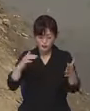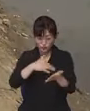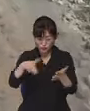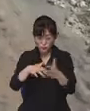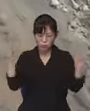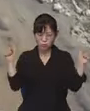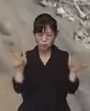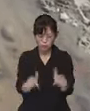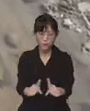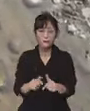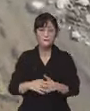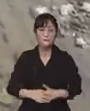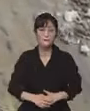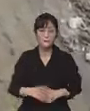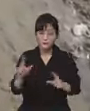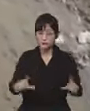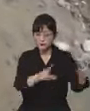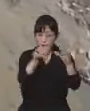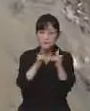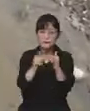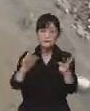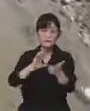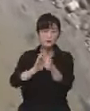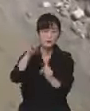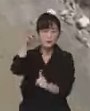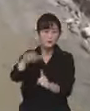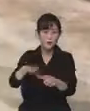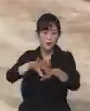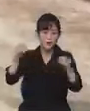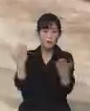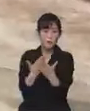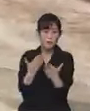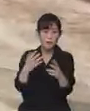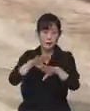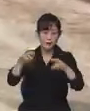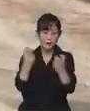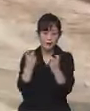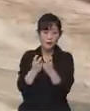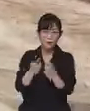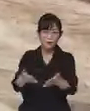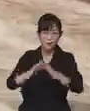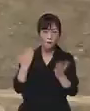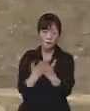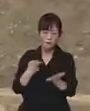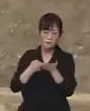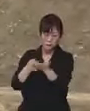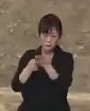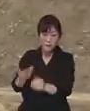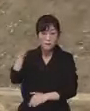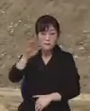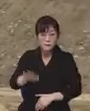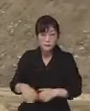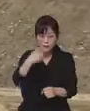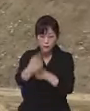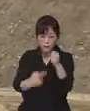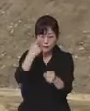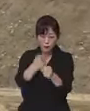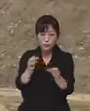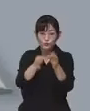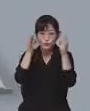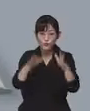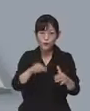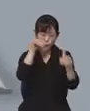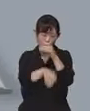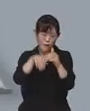줄었습니다. 주민들이 구례군의 대책 마련을 촉구했지만 1년 넘도록 공사 중단 등 별다른 조치는 이뤄지지